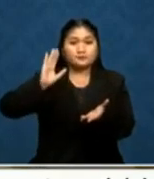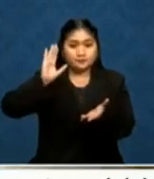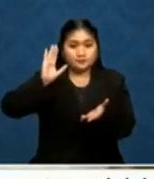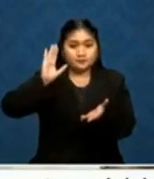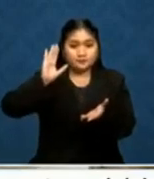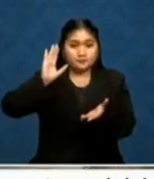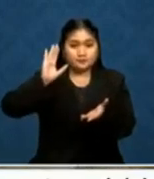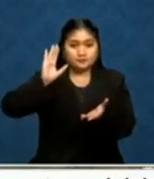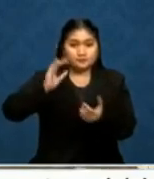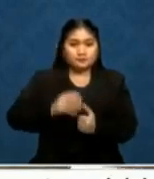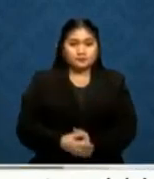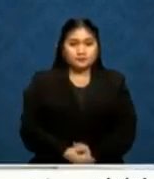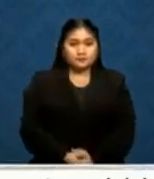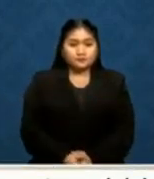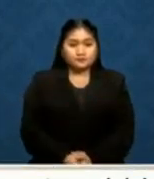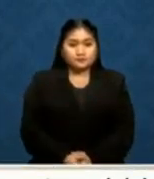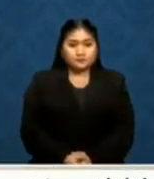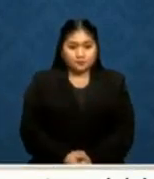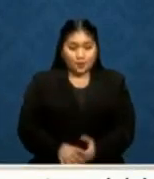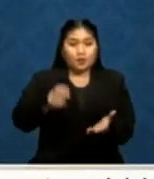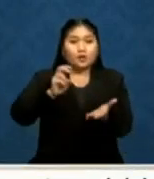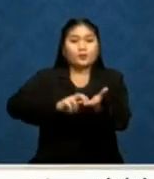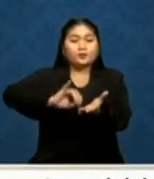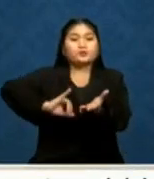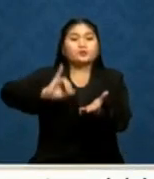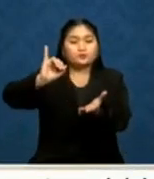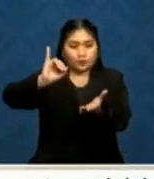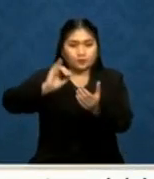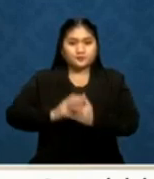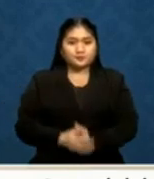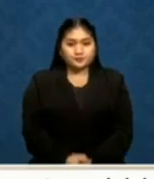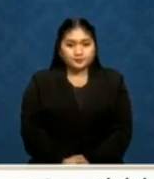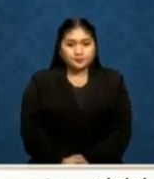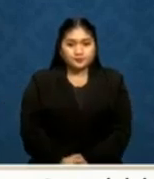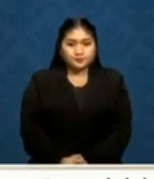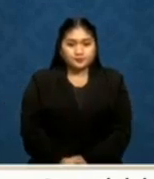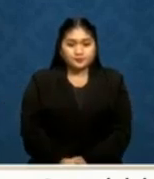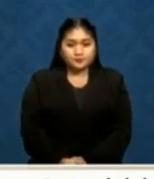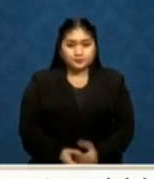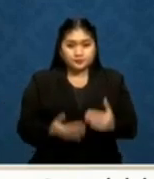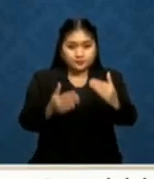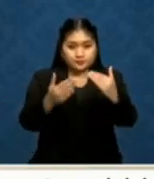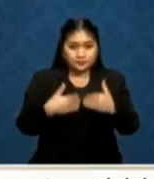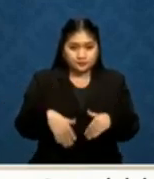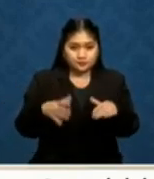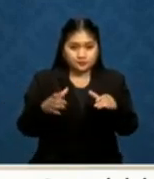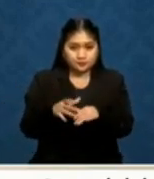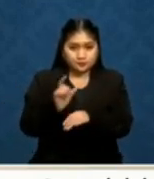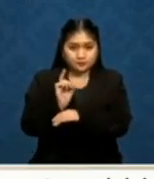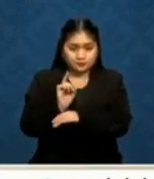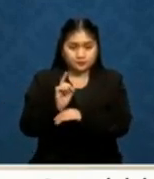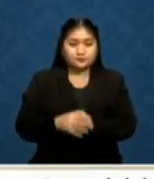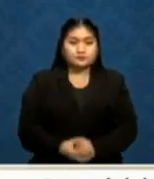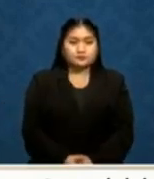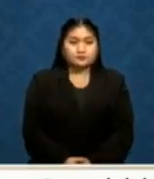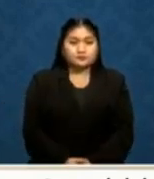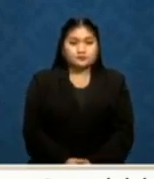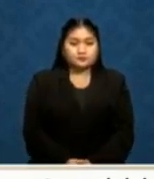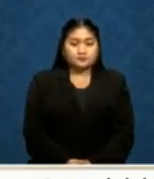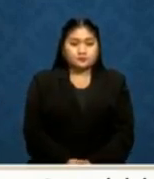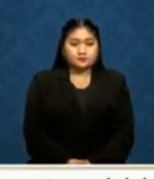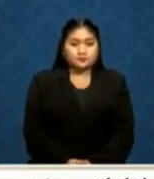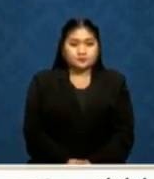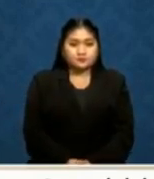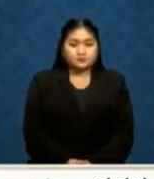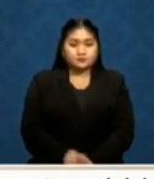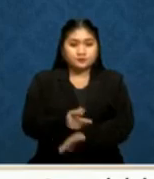อยครับครับถูกต้องนะครับมีผู้รับรองถูกต้องนะครับต่อไปพรรคประชาชาติครับเชิญครับ ขอ